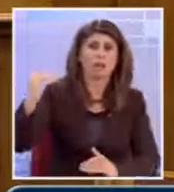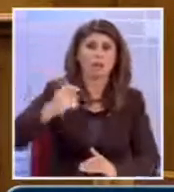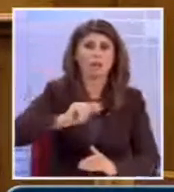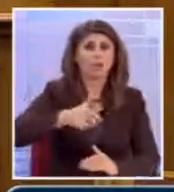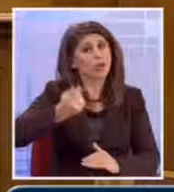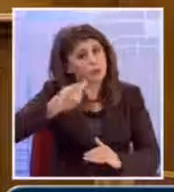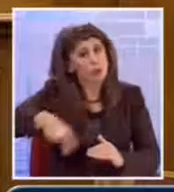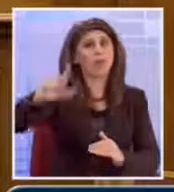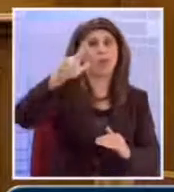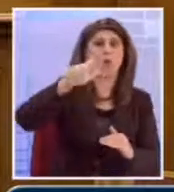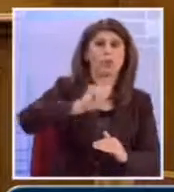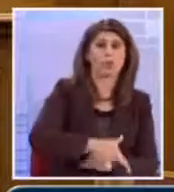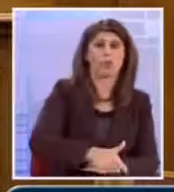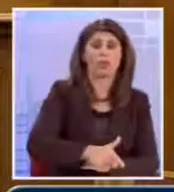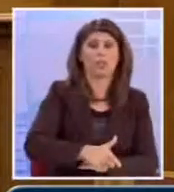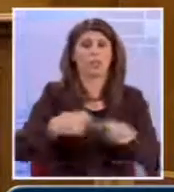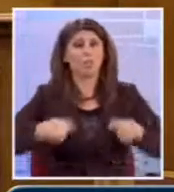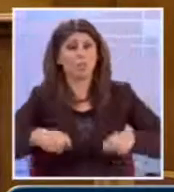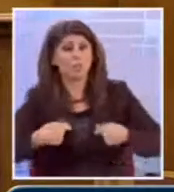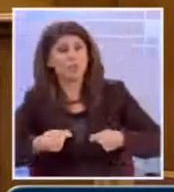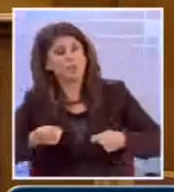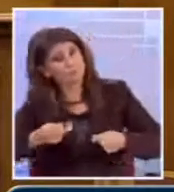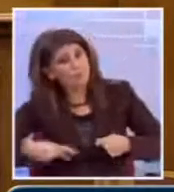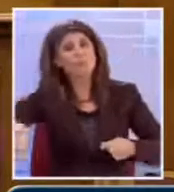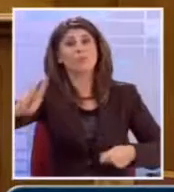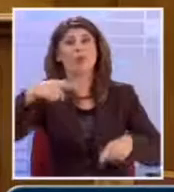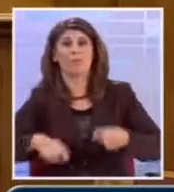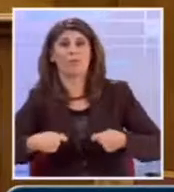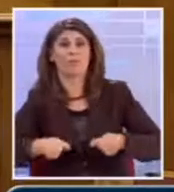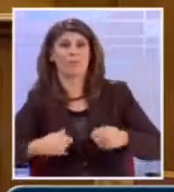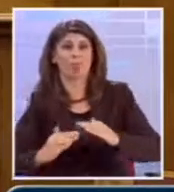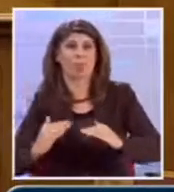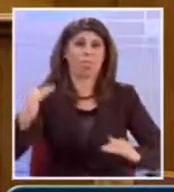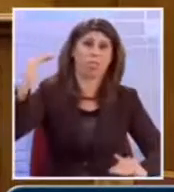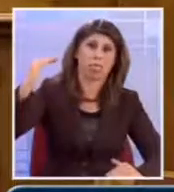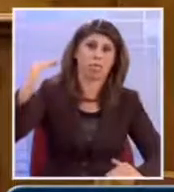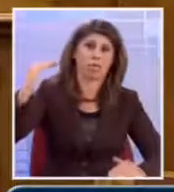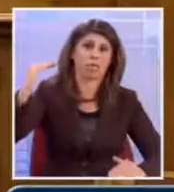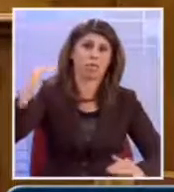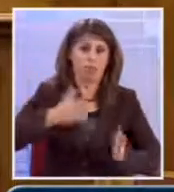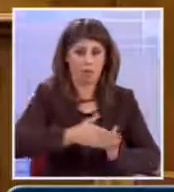φτωχότεροι και πλούσιοι πλουσιότεροι, κυρίες και κύριοι συνάδελφοι, στην